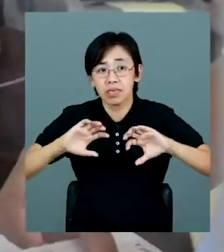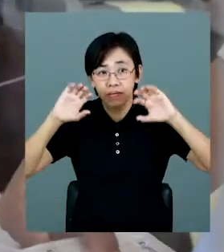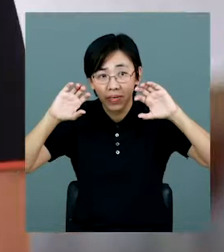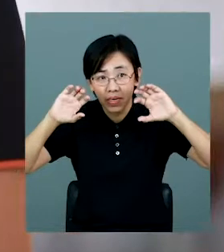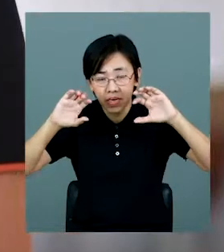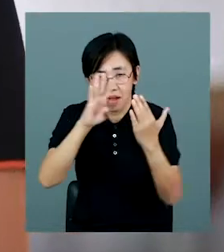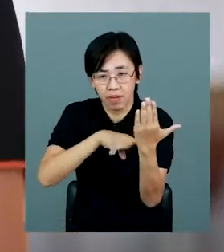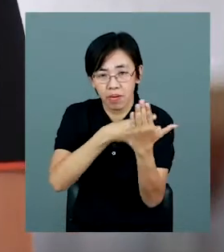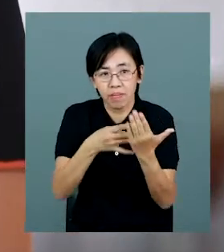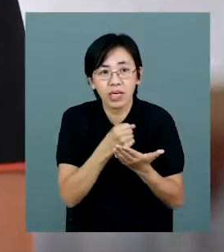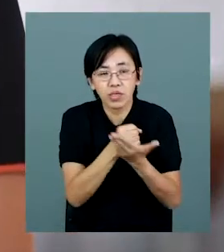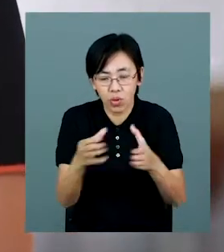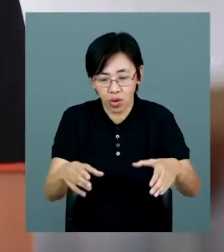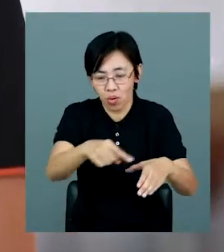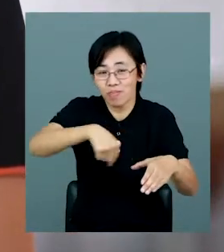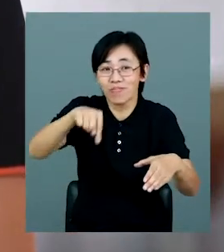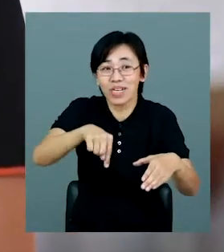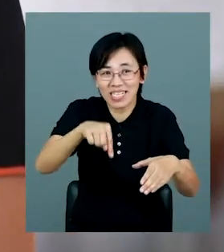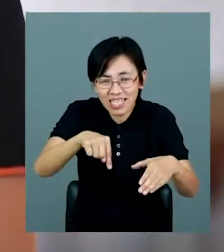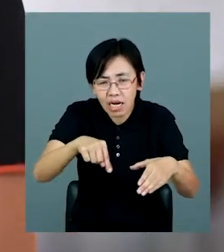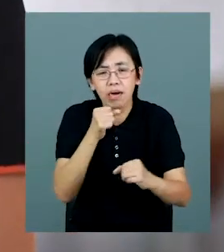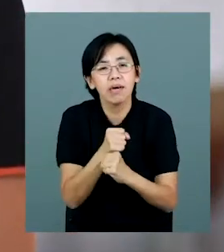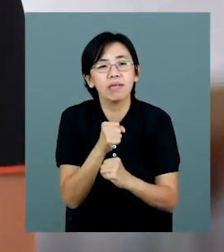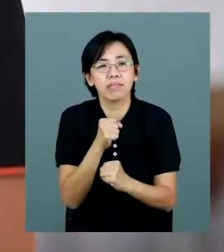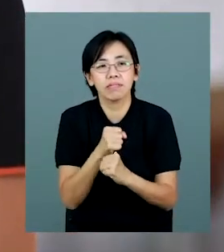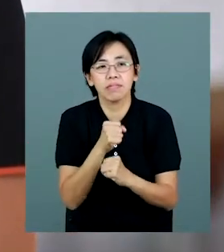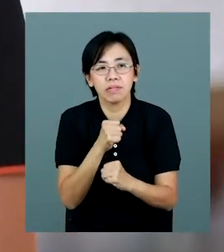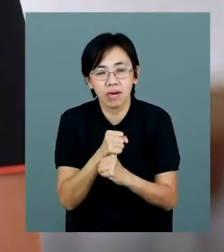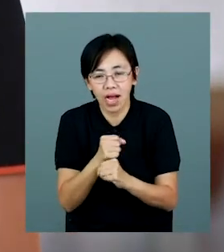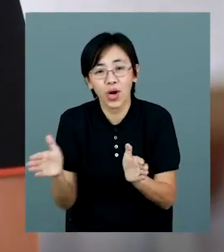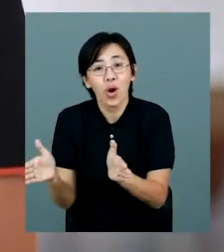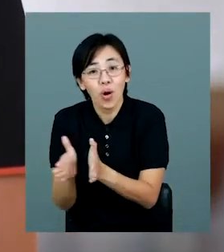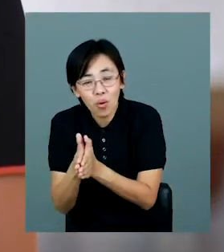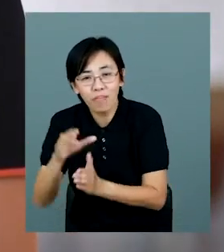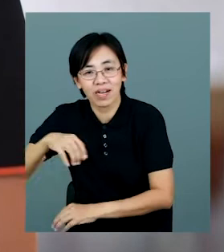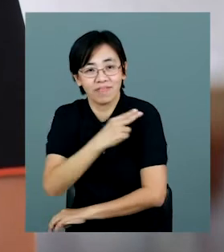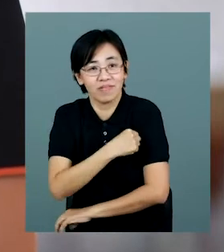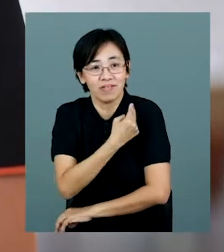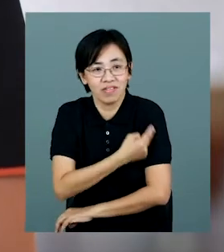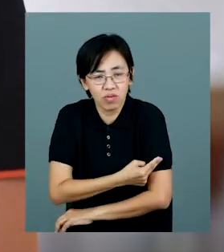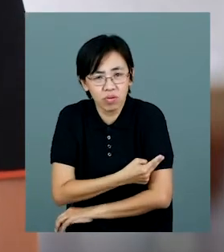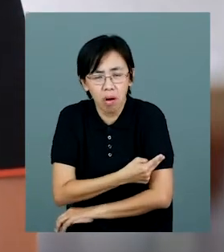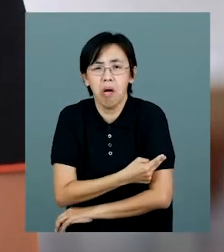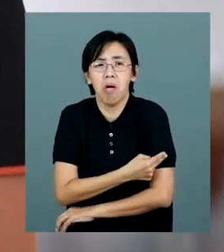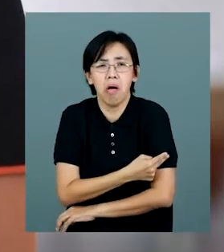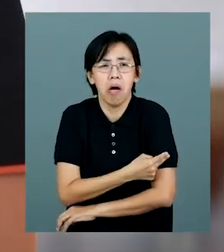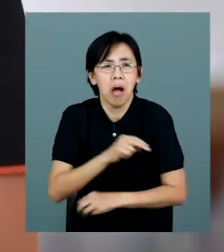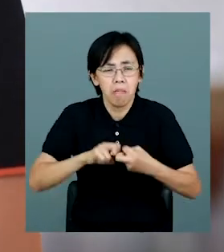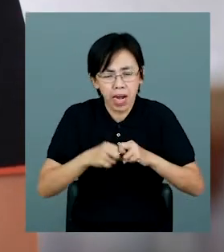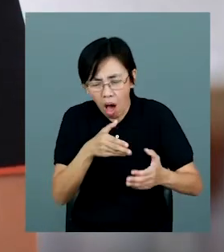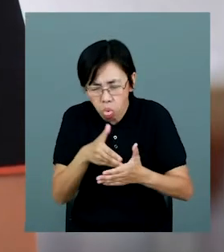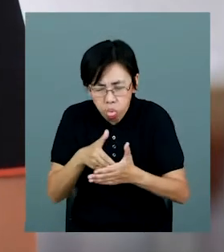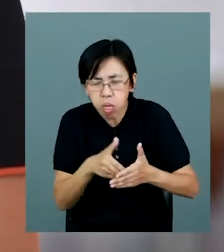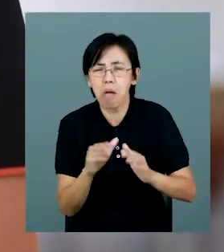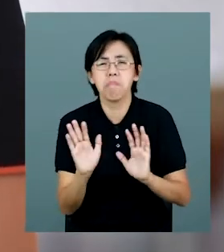านภาครัฐเนี่ยมีนโยบายที่จะรองรับกลุ่มคนเหล่านี้เนี่ยให้สามารถที่จะทำงานกับหน่วยงานสาธารณสุขโดยที่ไม่มีข้อ